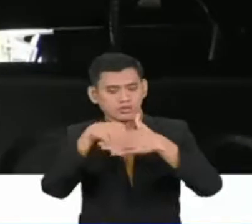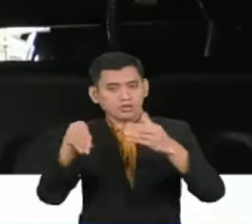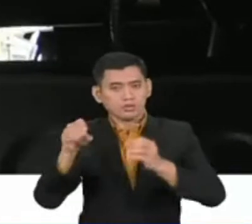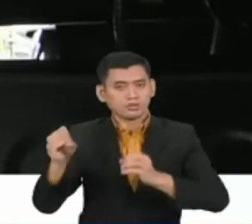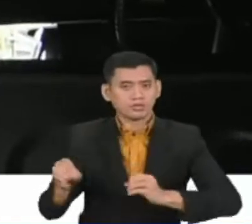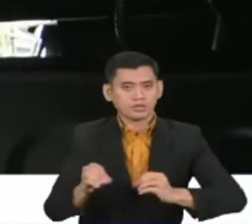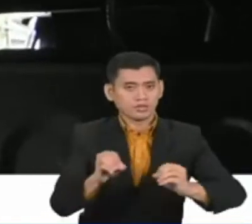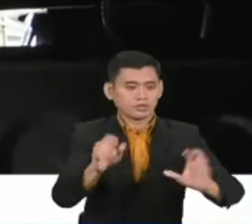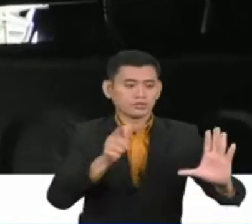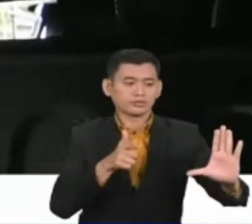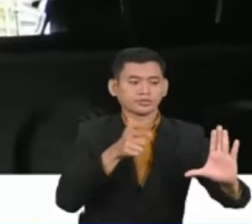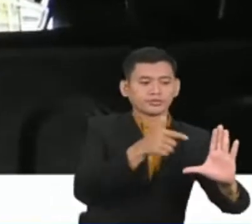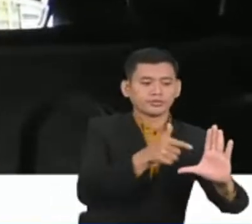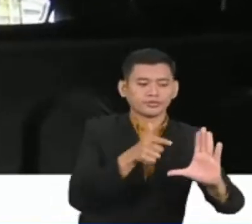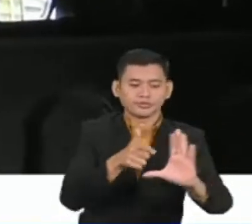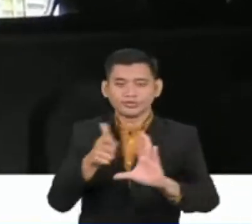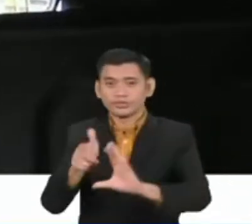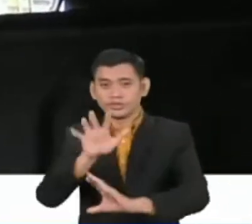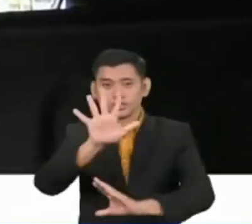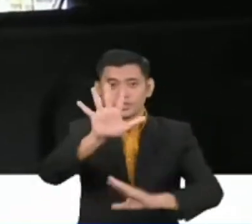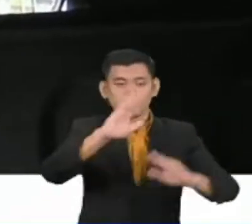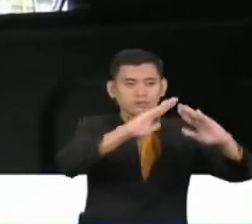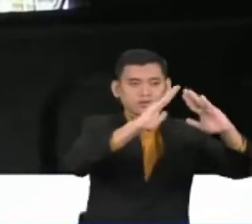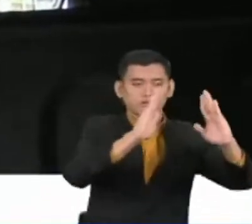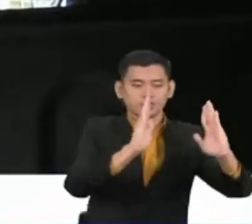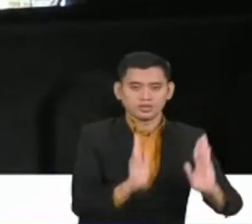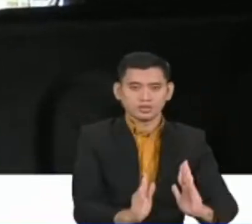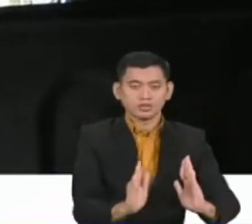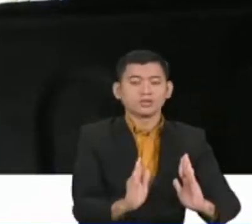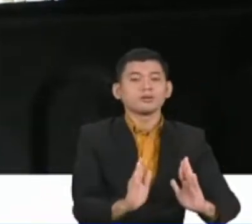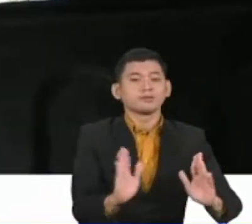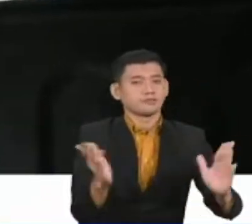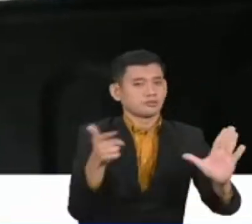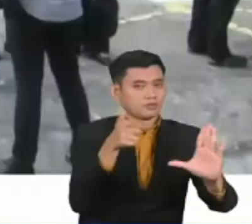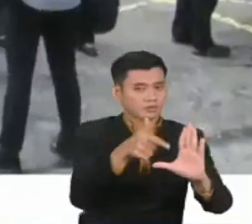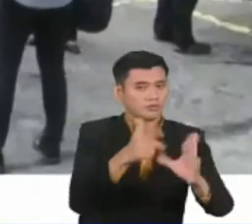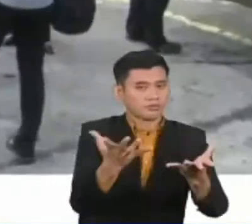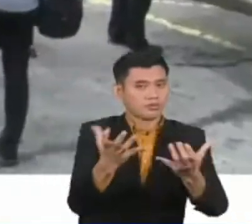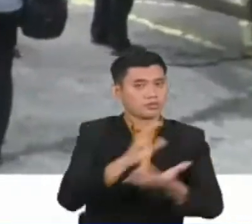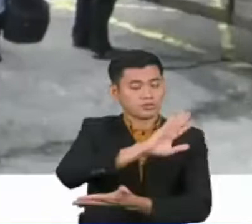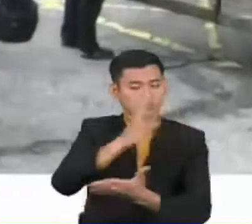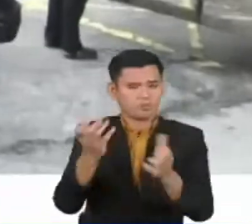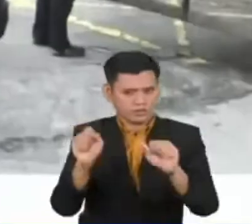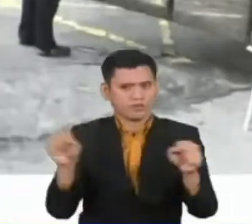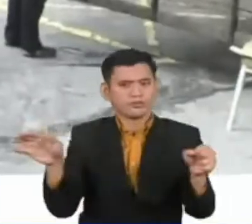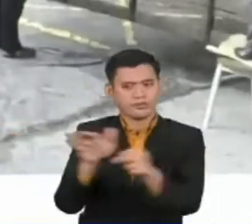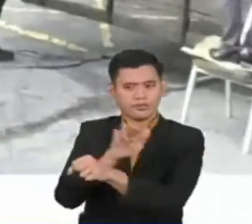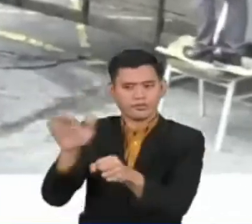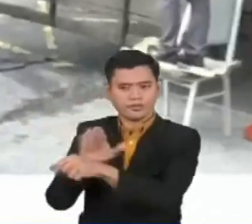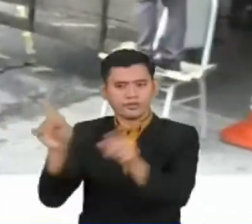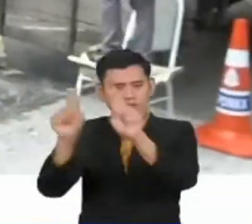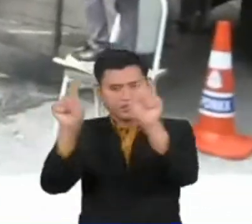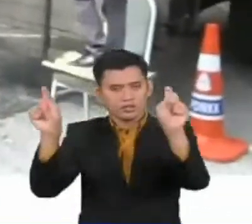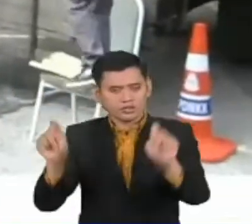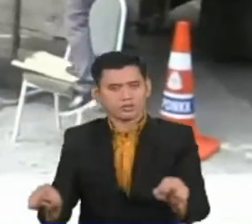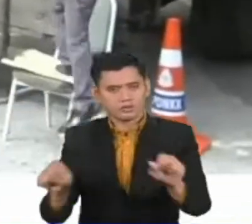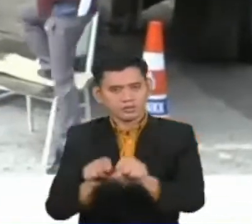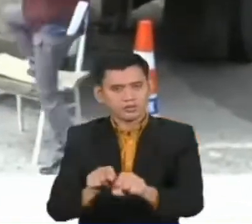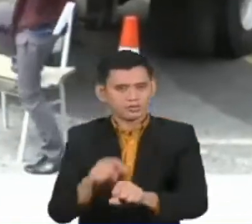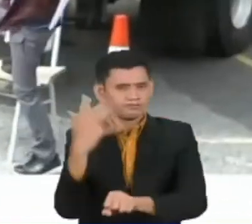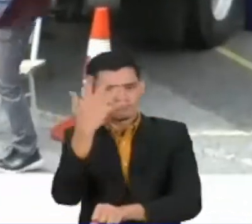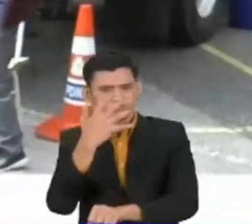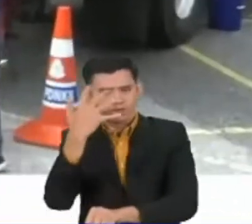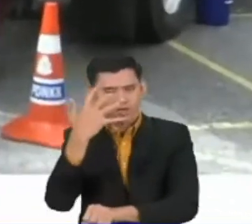mengisi diesel di lebih 5 buah stesen minyak bagi memenuhkan kesemua tangki yang bertujuan mengaburi pihak berkuasa.